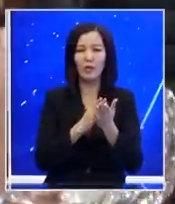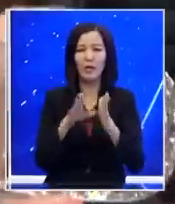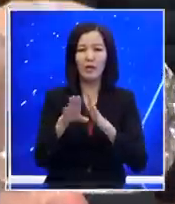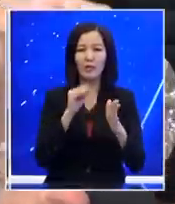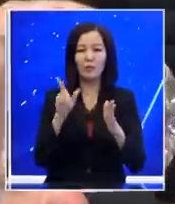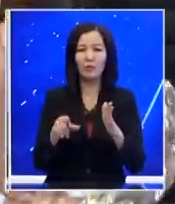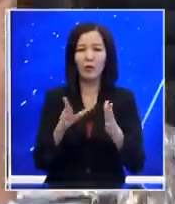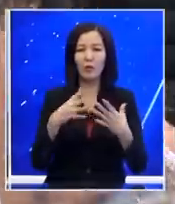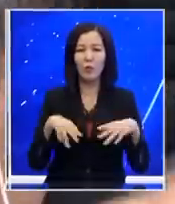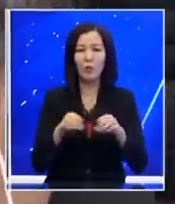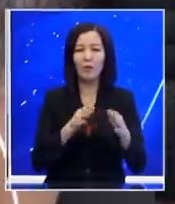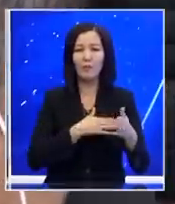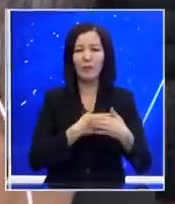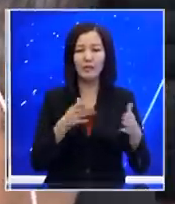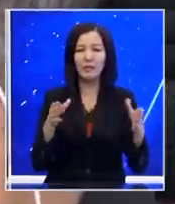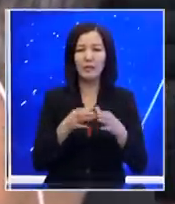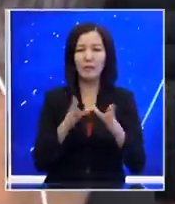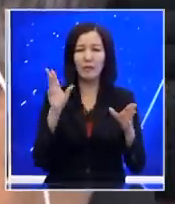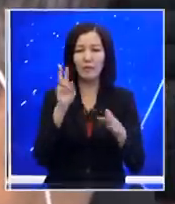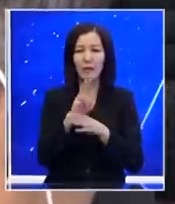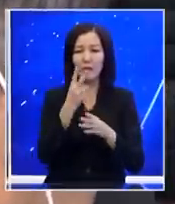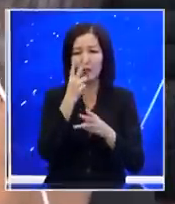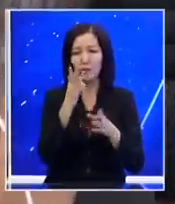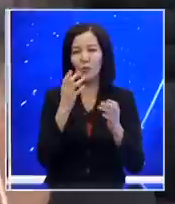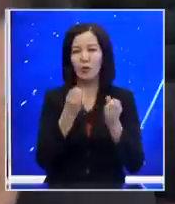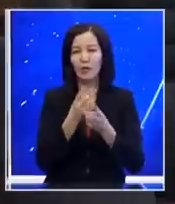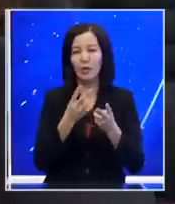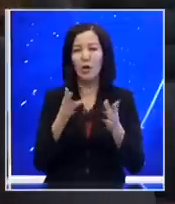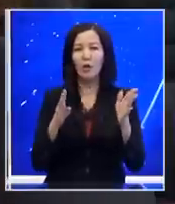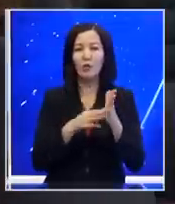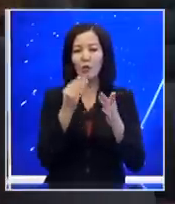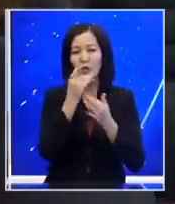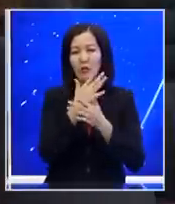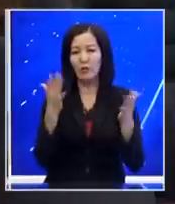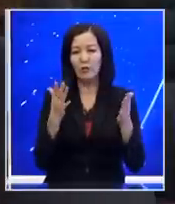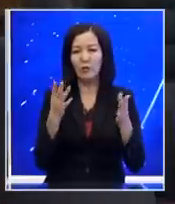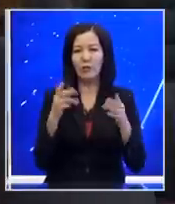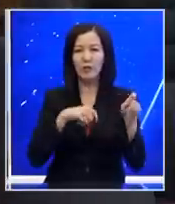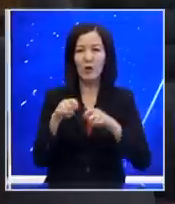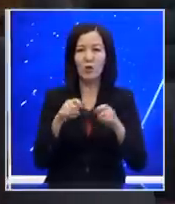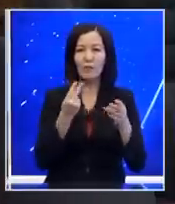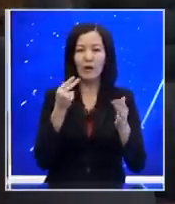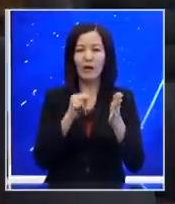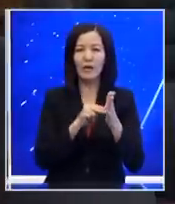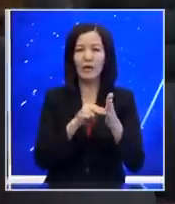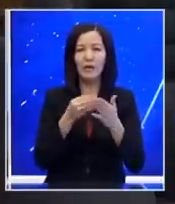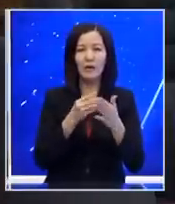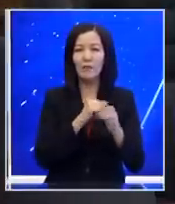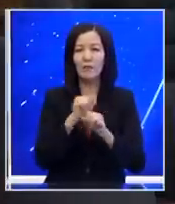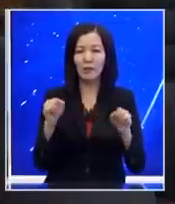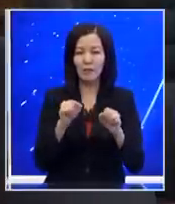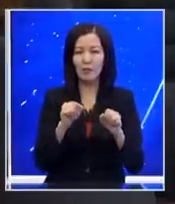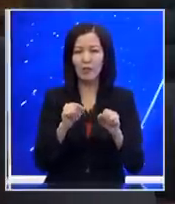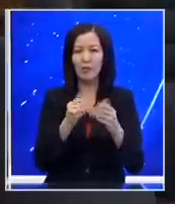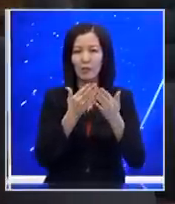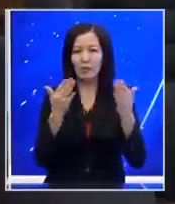депутаты, қоғам белсенділерімен бірге барып көріңдер. 9 азық-түлік түрі бойынша тауарлар көрсетілген бағамен дүкен сөрелерінде